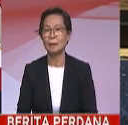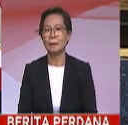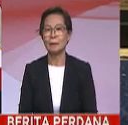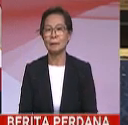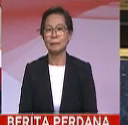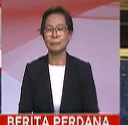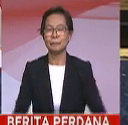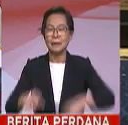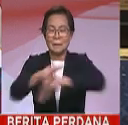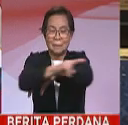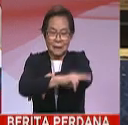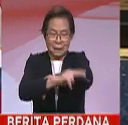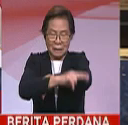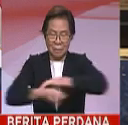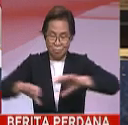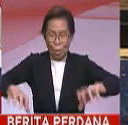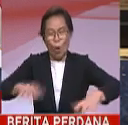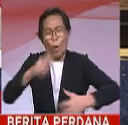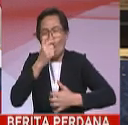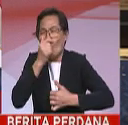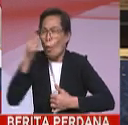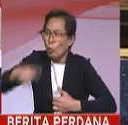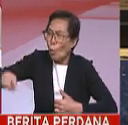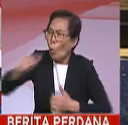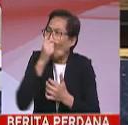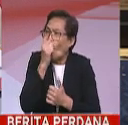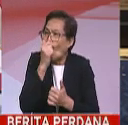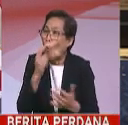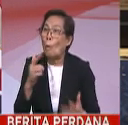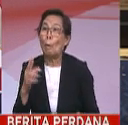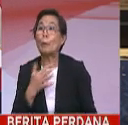Pergerakan rentas negeri, ini ramai yang berminat nak tahu.